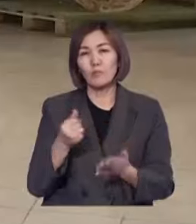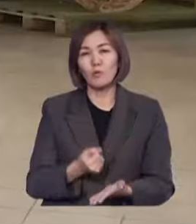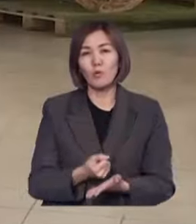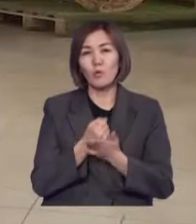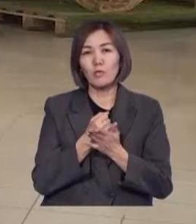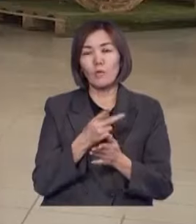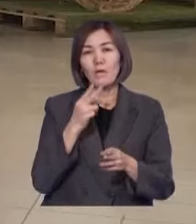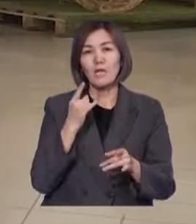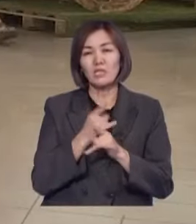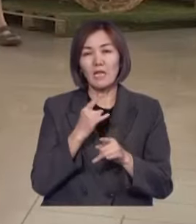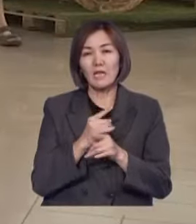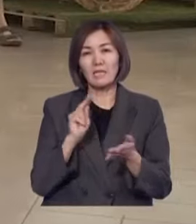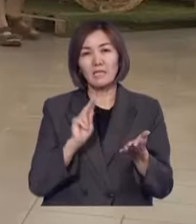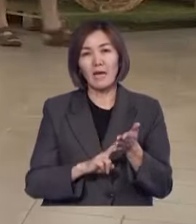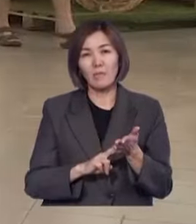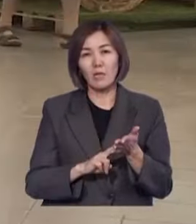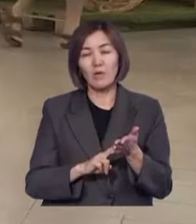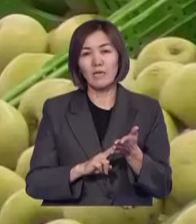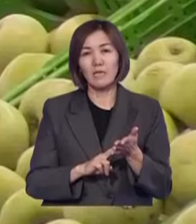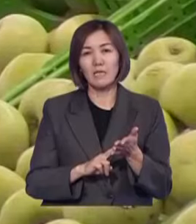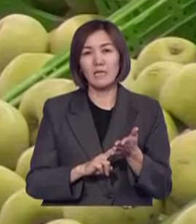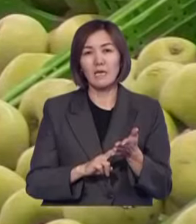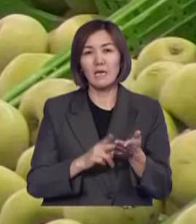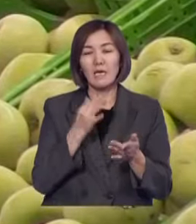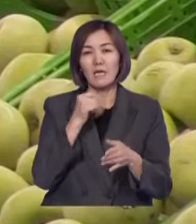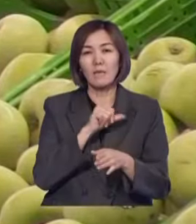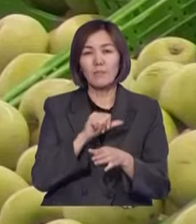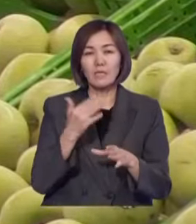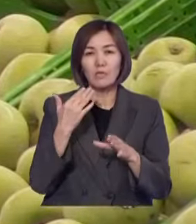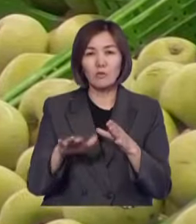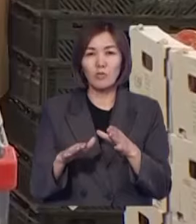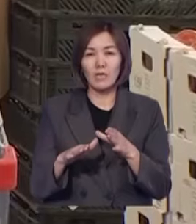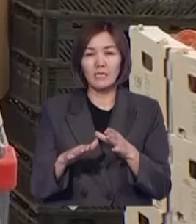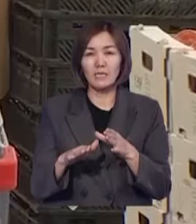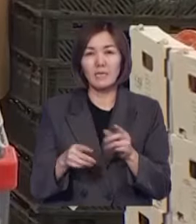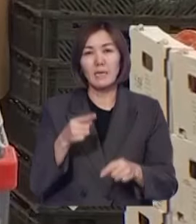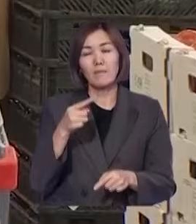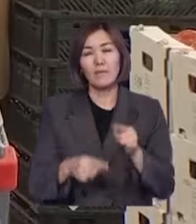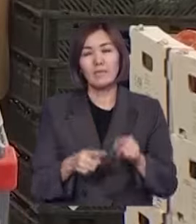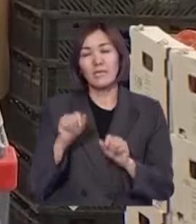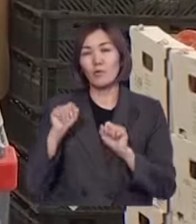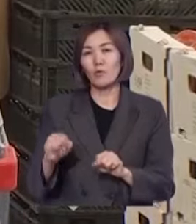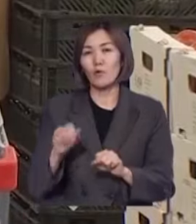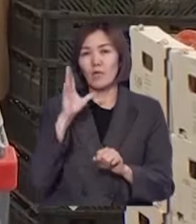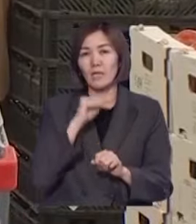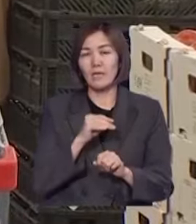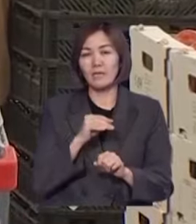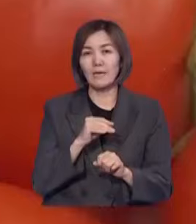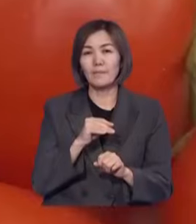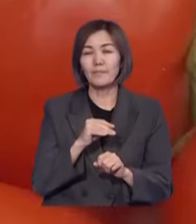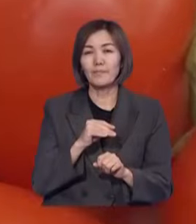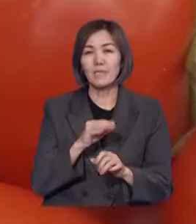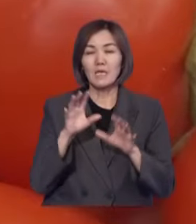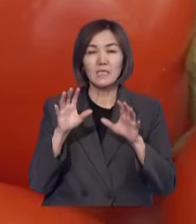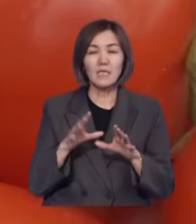жалған таңбалау арқылы азаматтарымызды адастыратын импорттаушылардың жосықсыз бәсекелестігінен қорғалады. Ал қабылданған